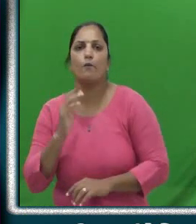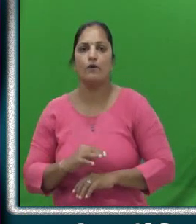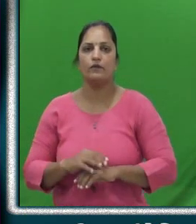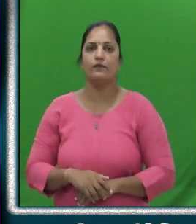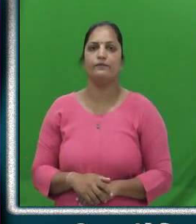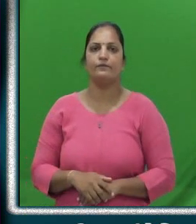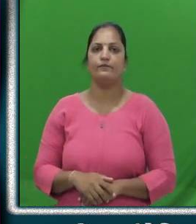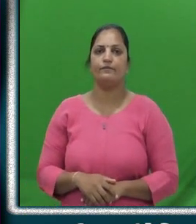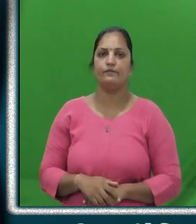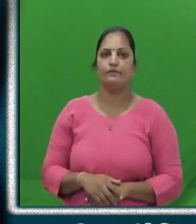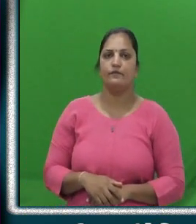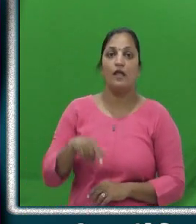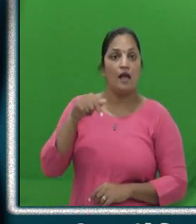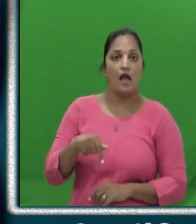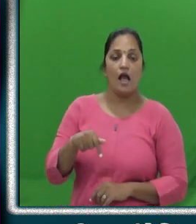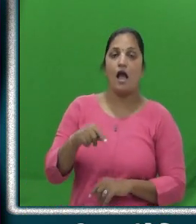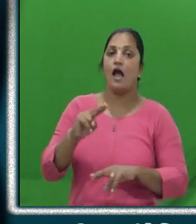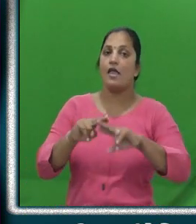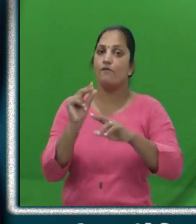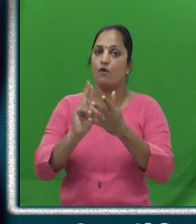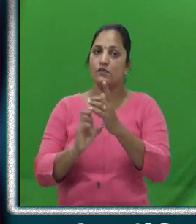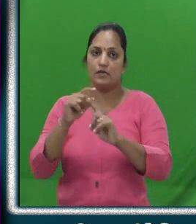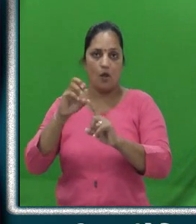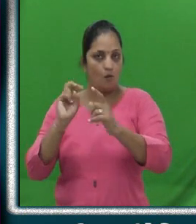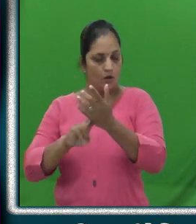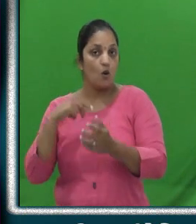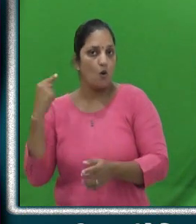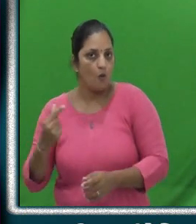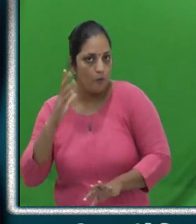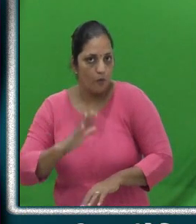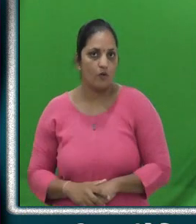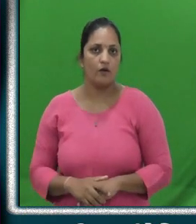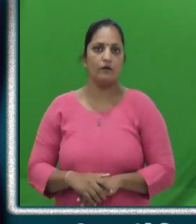થાય? તો આ ફંક્શનનો ઉપયોગ